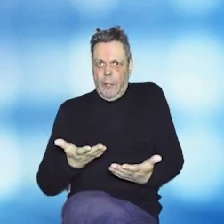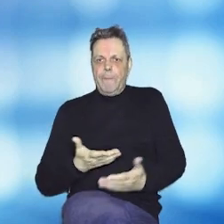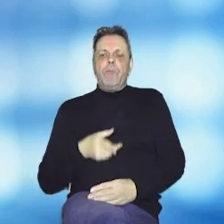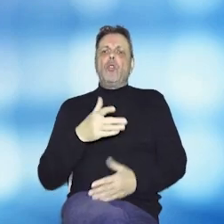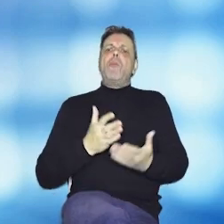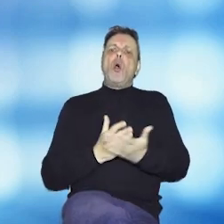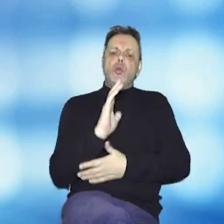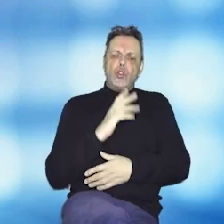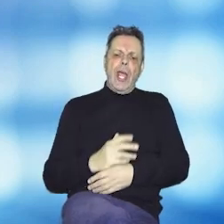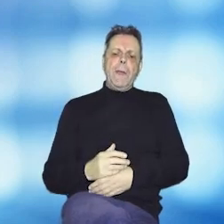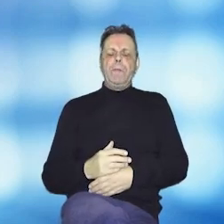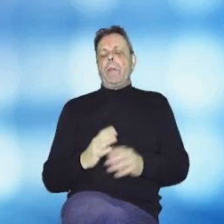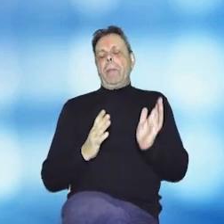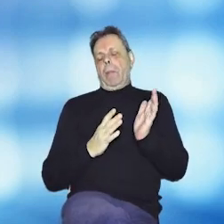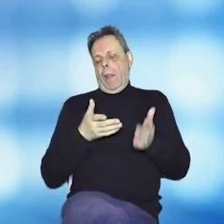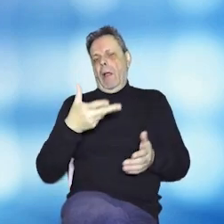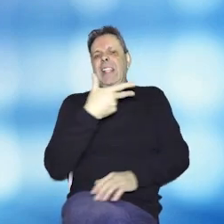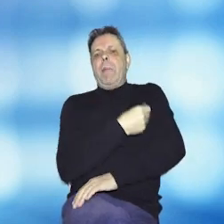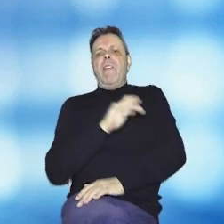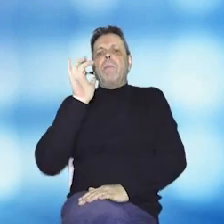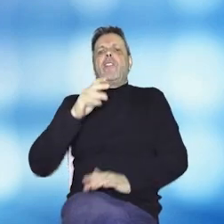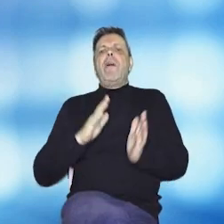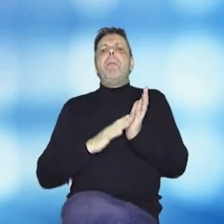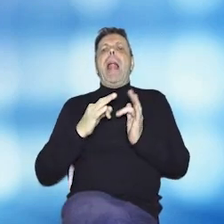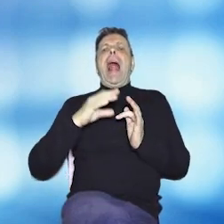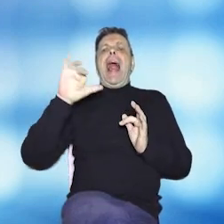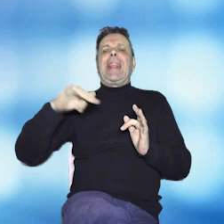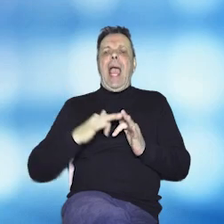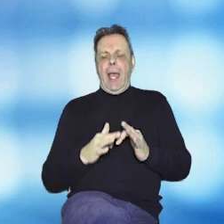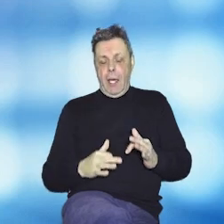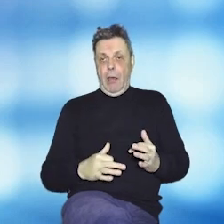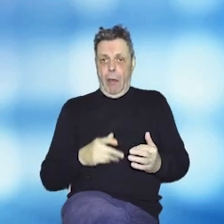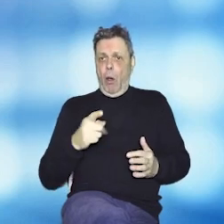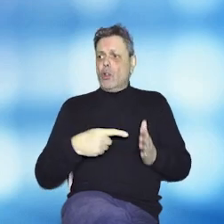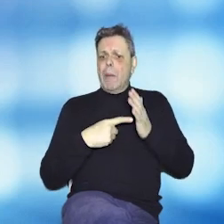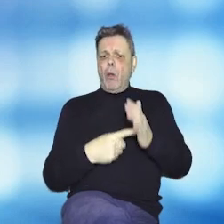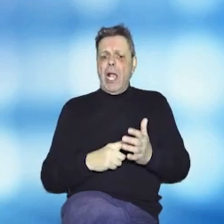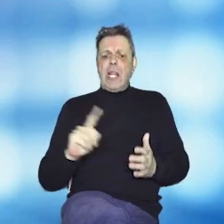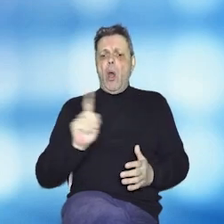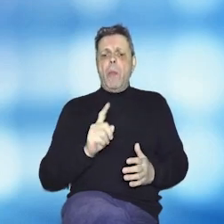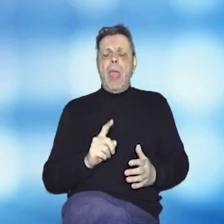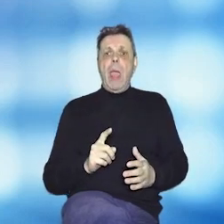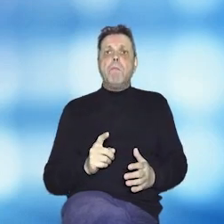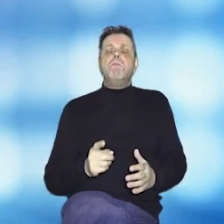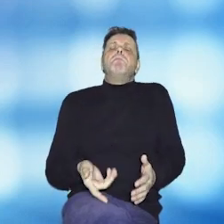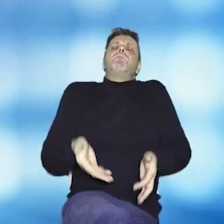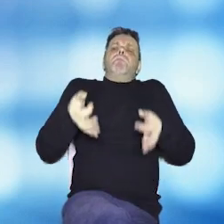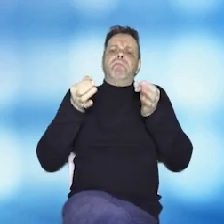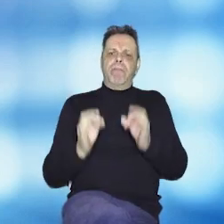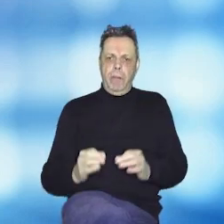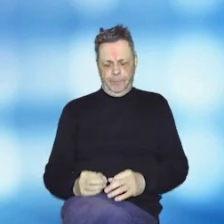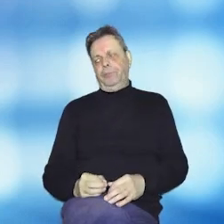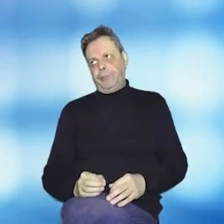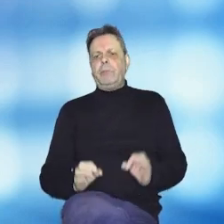slučaj sa ovim cjepivom od malarije. Ono se je pokazalo ne baš preefikasno, efikasnost